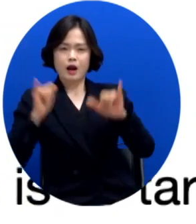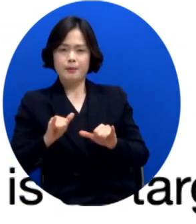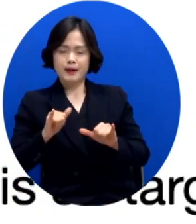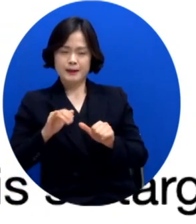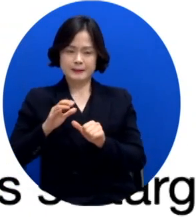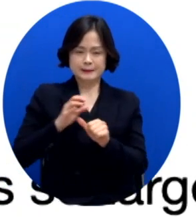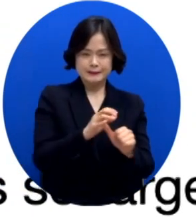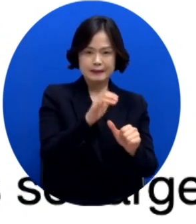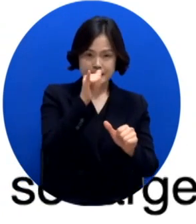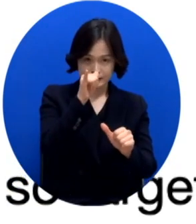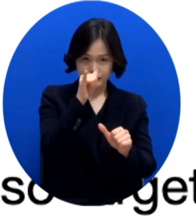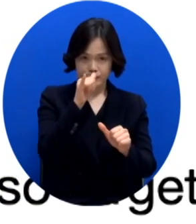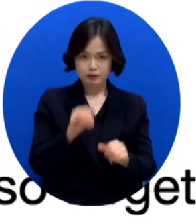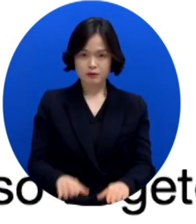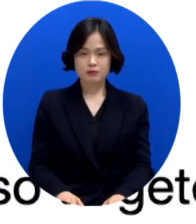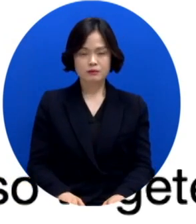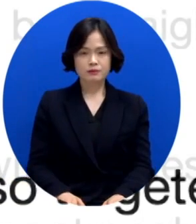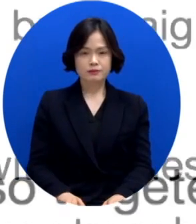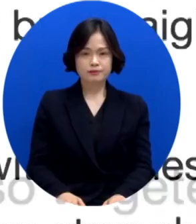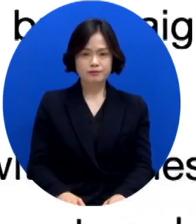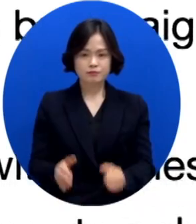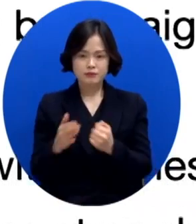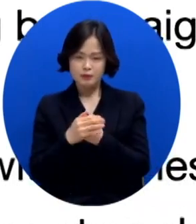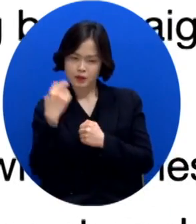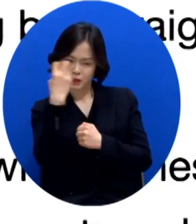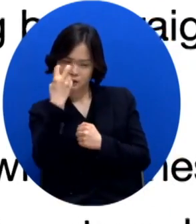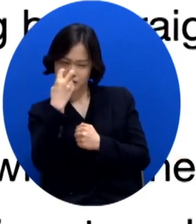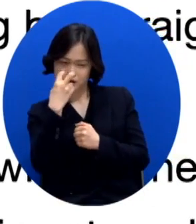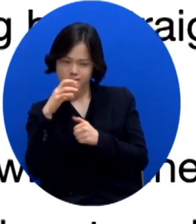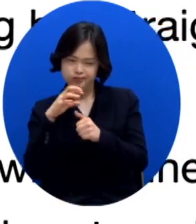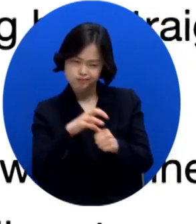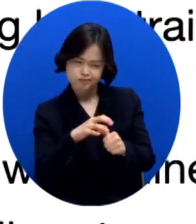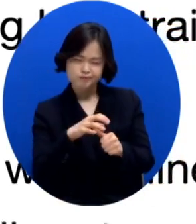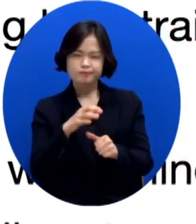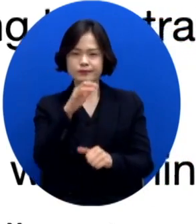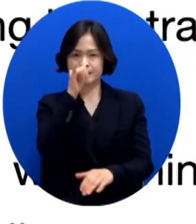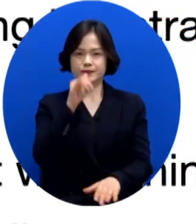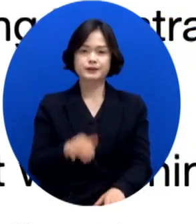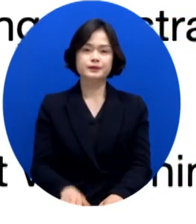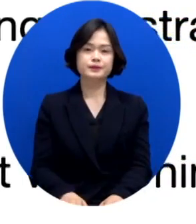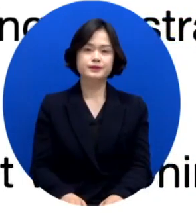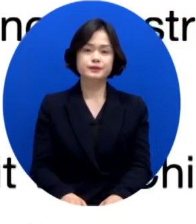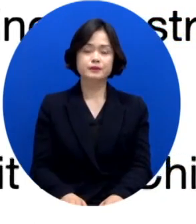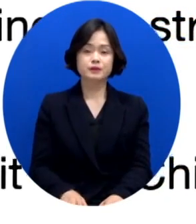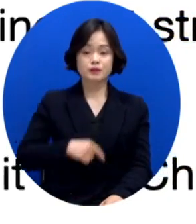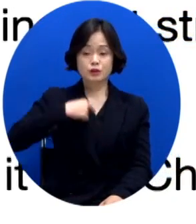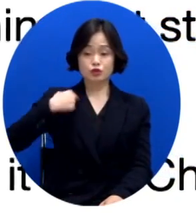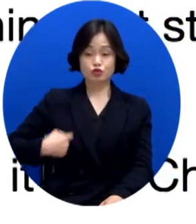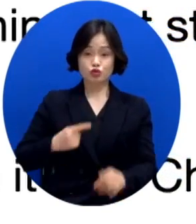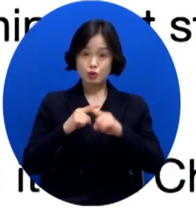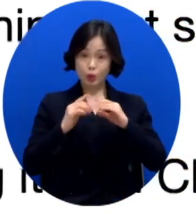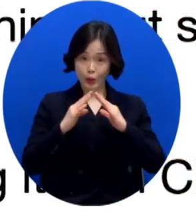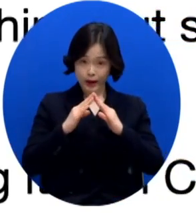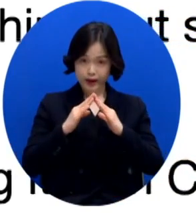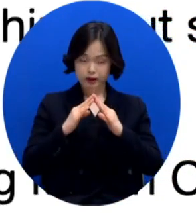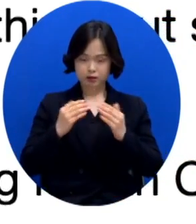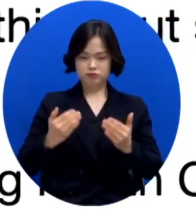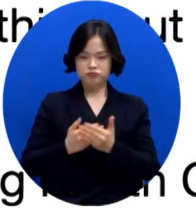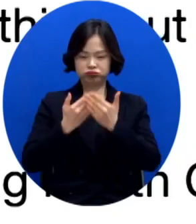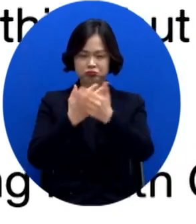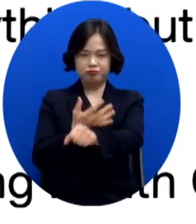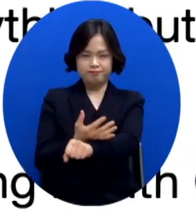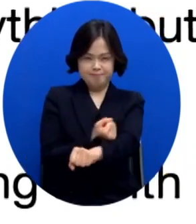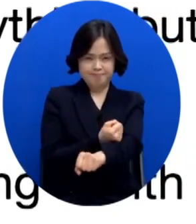인구 성장에 우려를 표명하면서 단속하고 있다고 밝혔습니다. 이어 중국 교회는 강력한 성장을 이루고